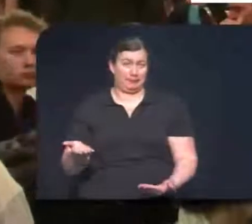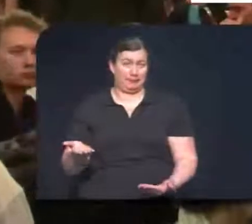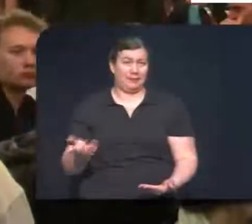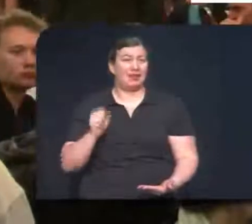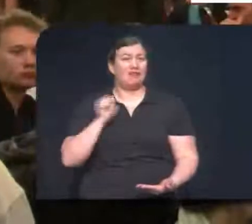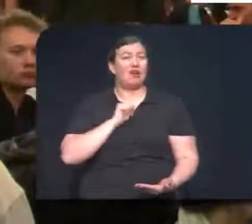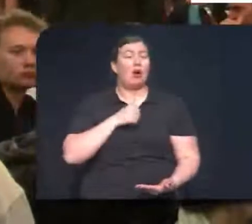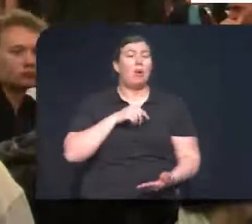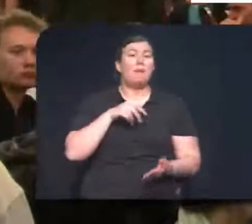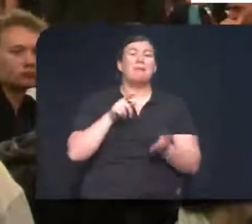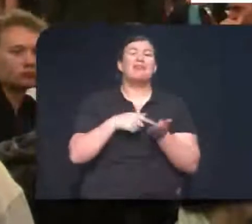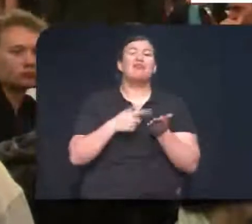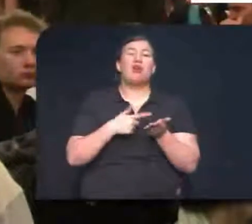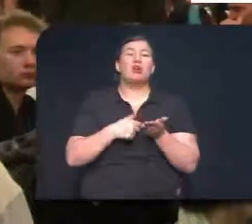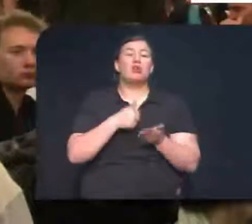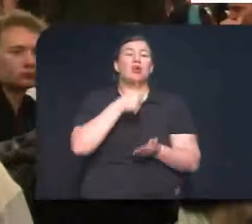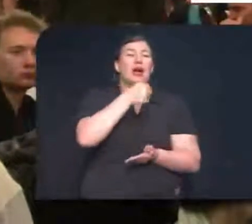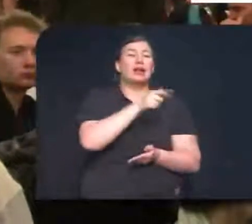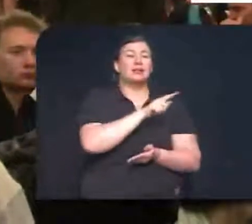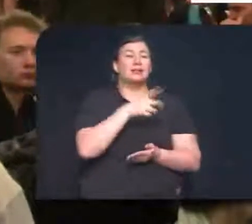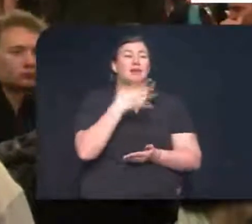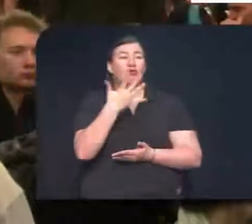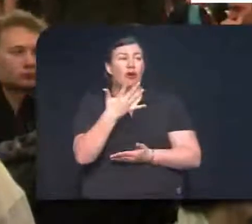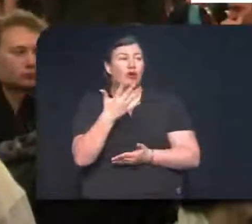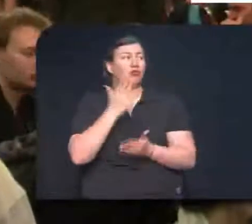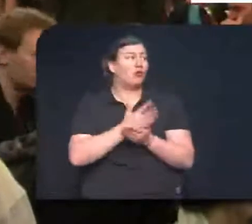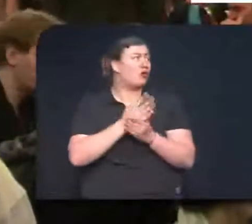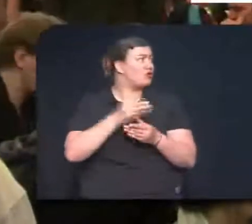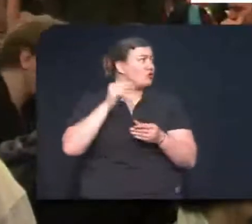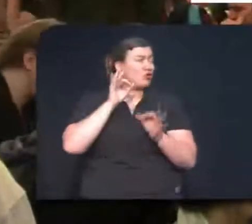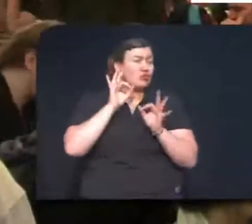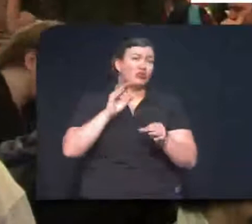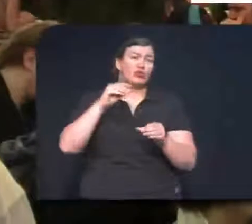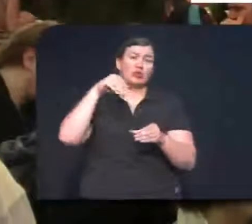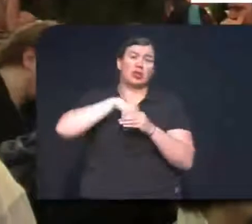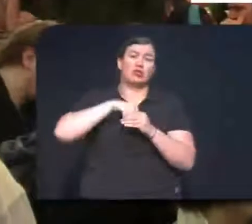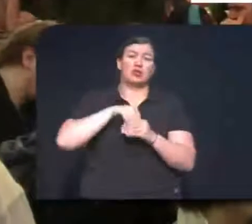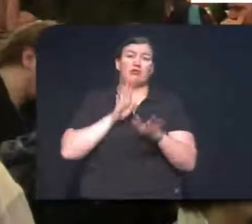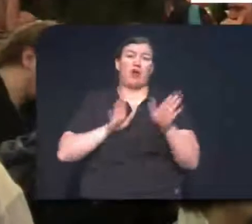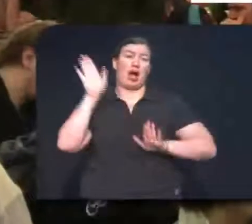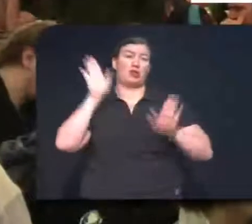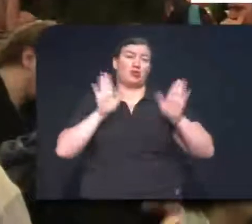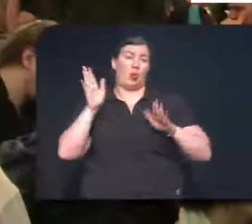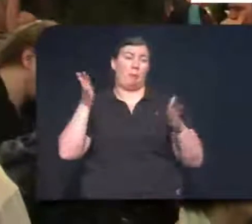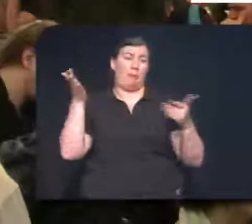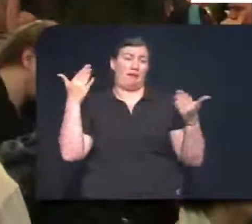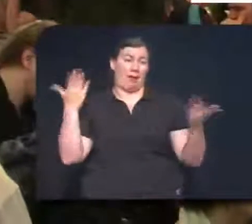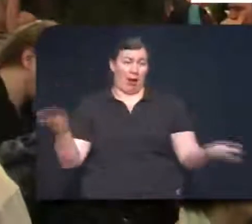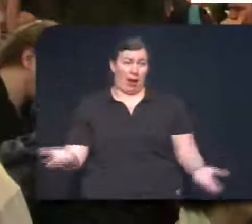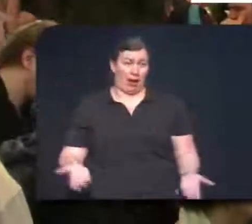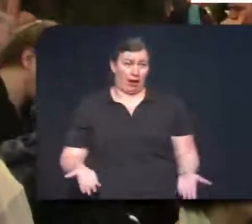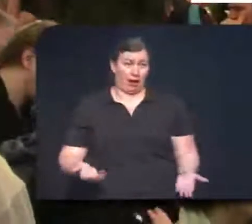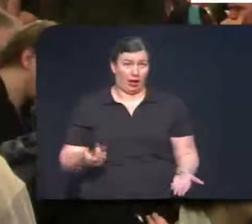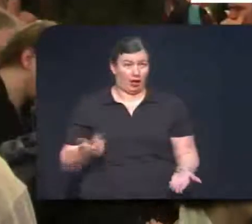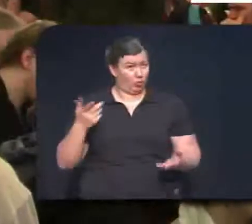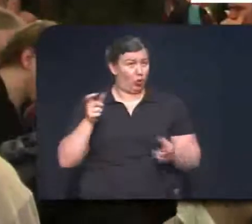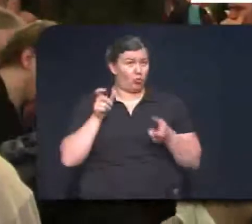Modulen 1 bis 5 haben wir bereits ein sehr starken und guten Schutz für Sie Asylbewerber den wir auch haben sollen aber